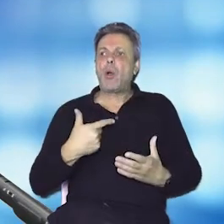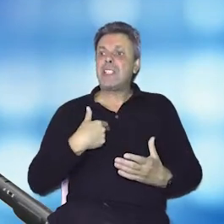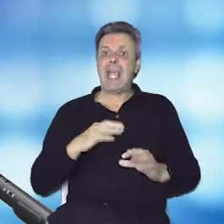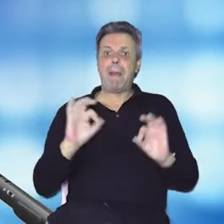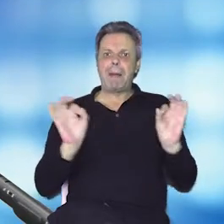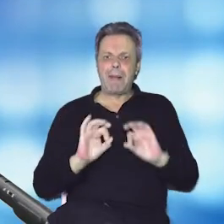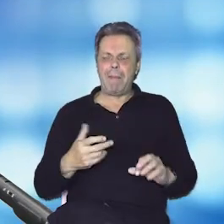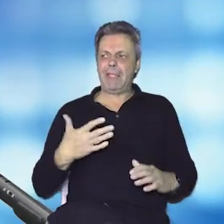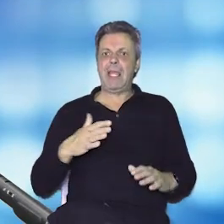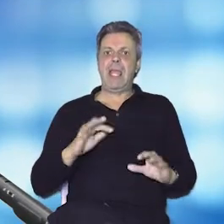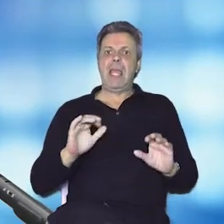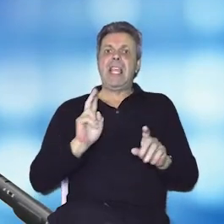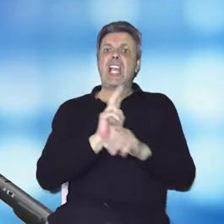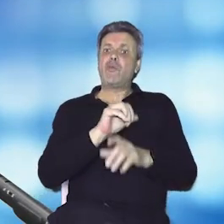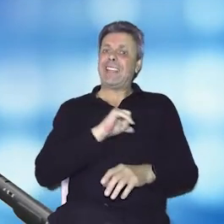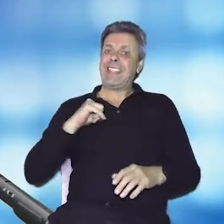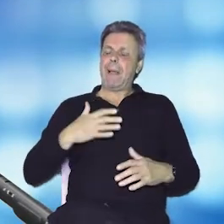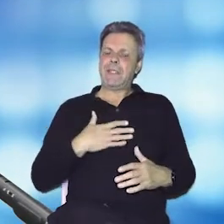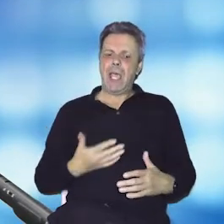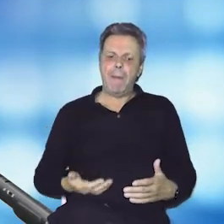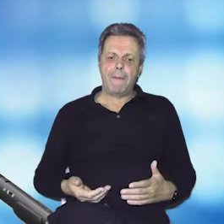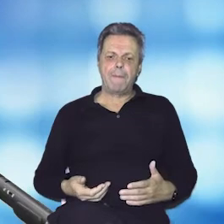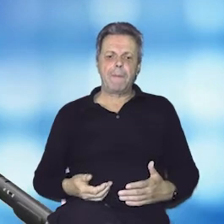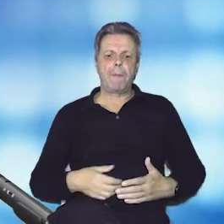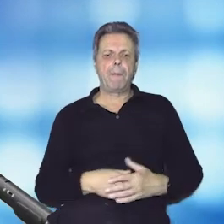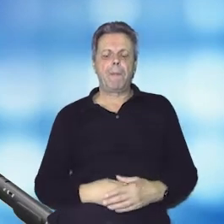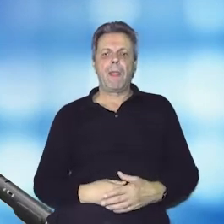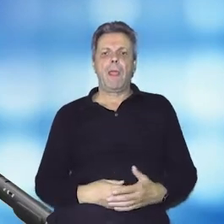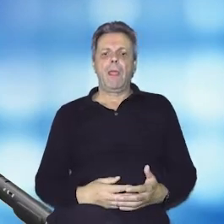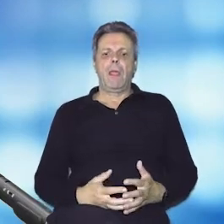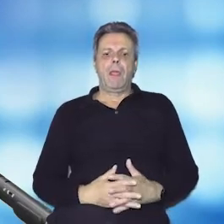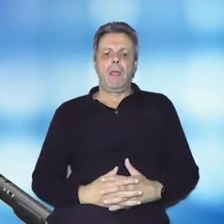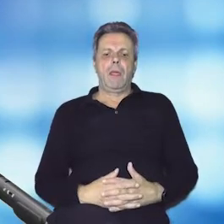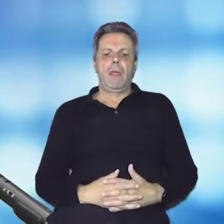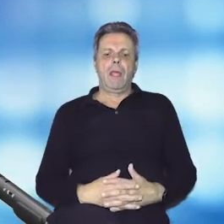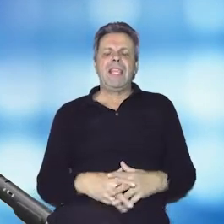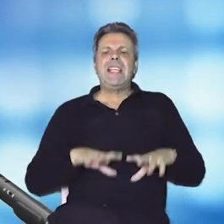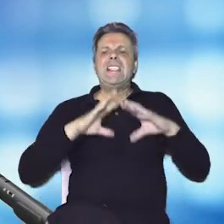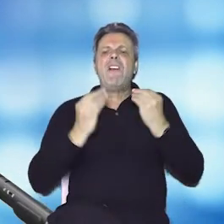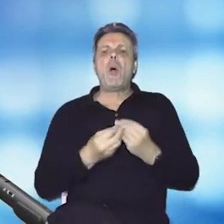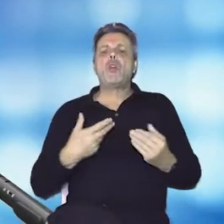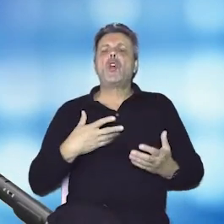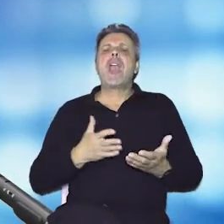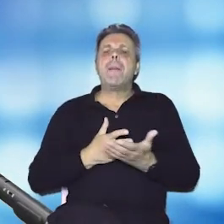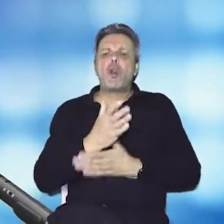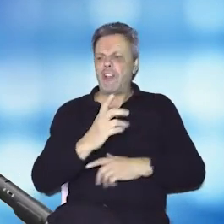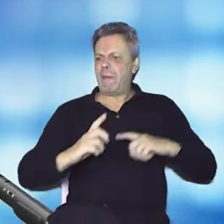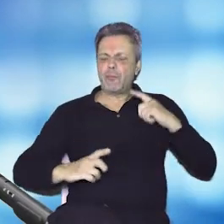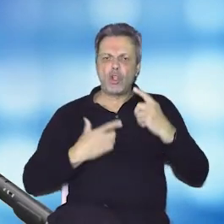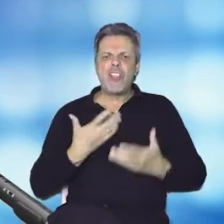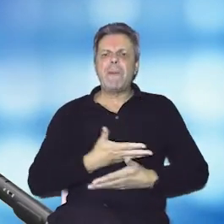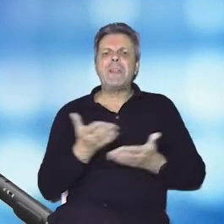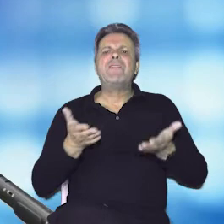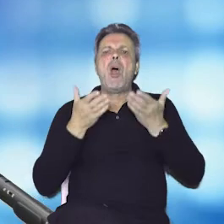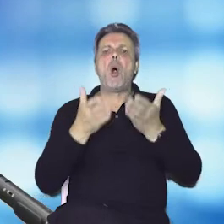na koji način sebe sačuvati. Jer ono, omnia mea mecum portam. Prema tome, sve ono što ja proživim, doživim i sve ono